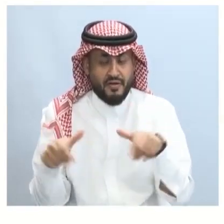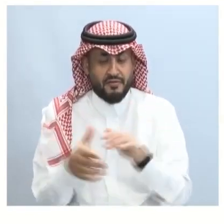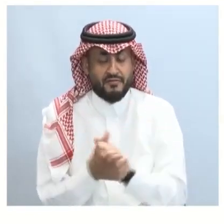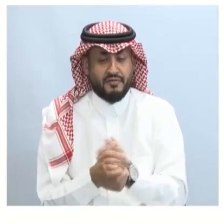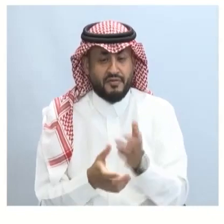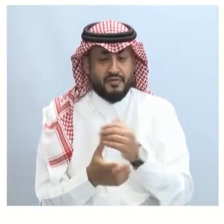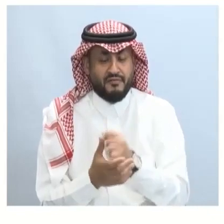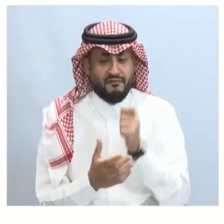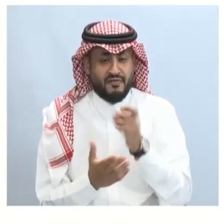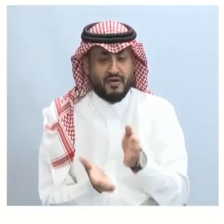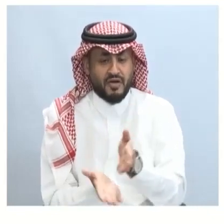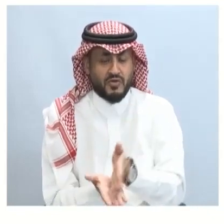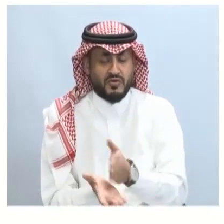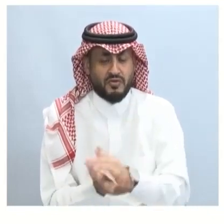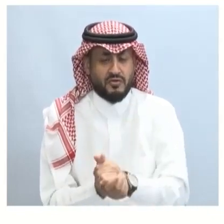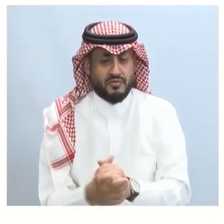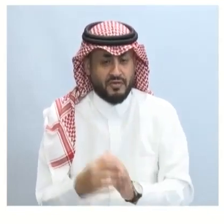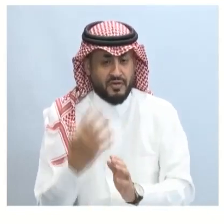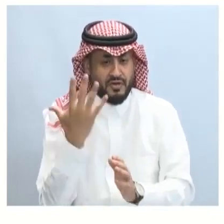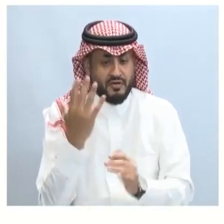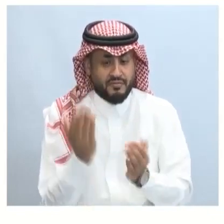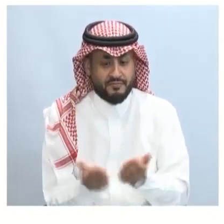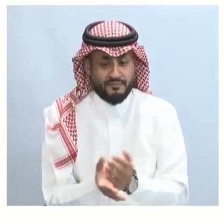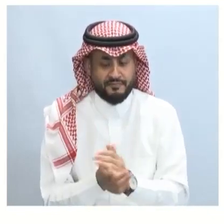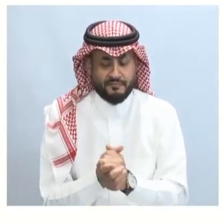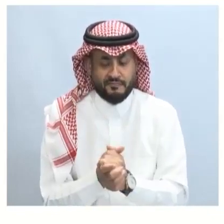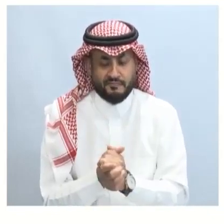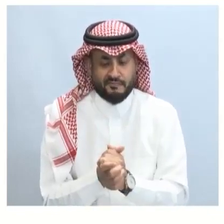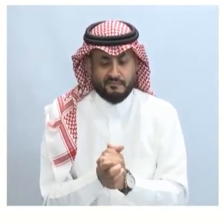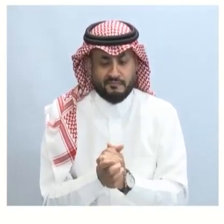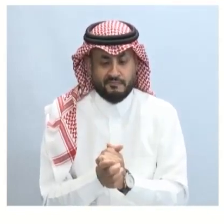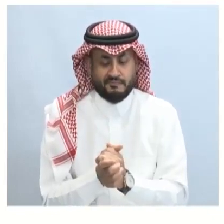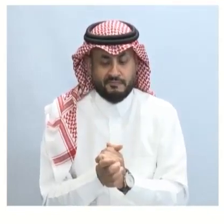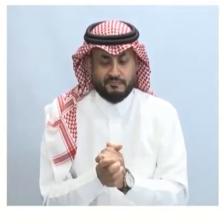والسلوك للصف الخامس الابتدائي